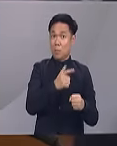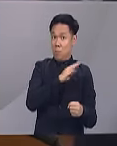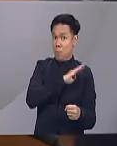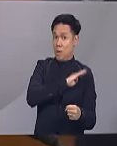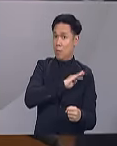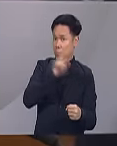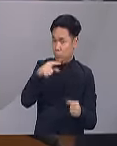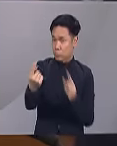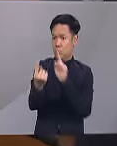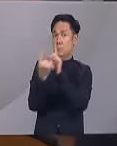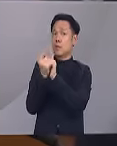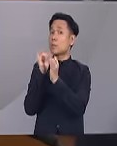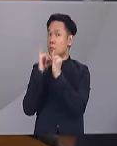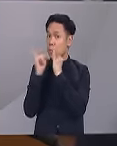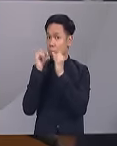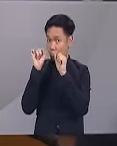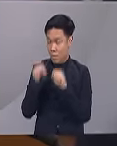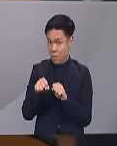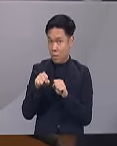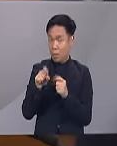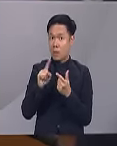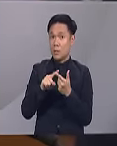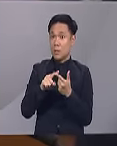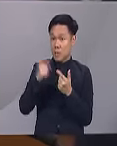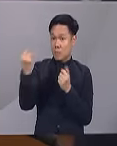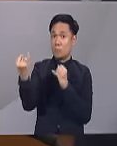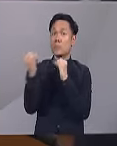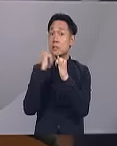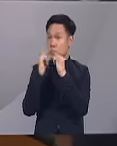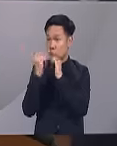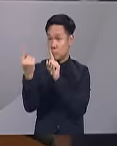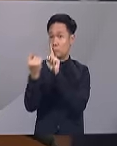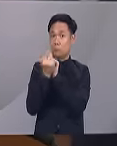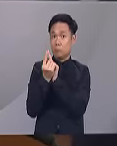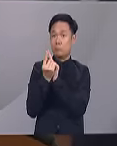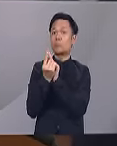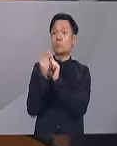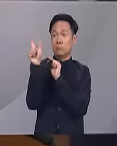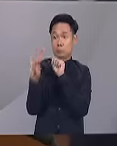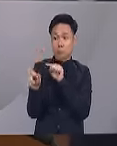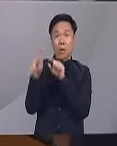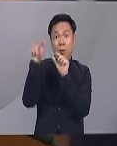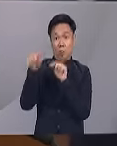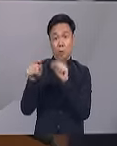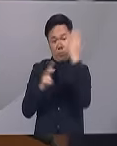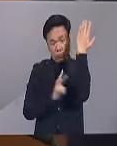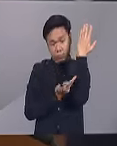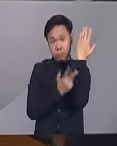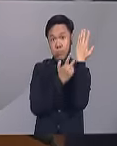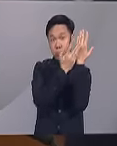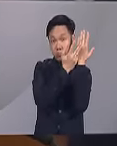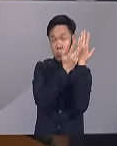mengadakan temuduga? Dan bagi individu yang mendapat tawaran temuduga, bolehkah dia melakukan perjalanan rentas negeri?